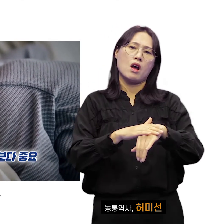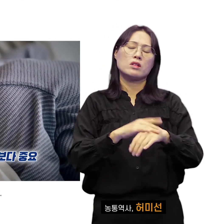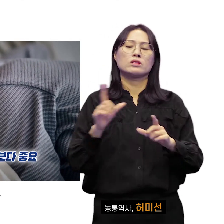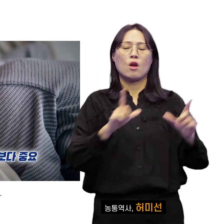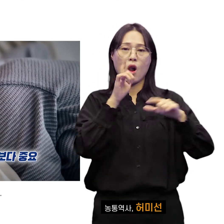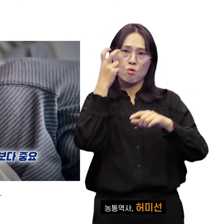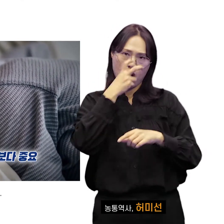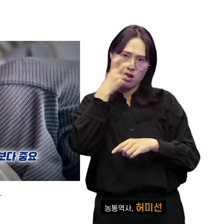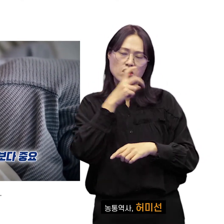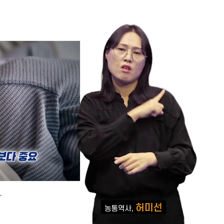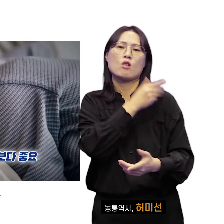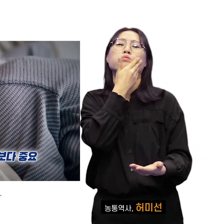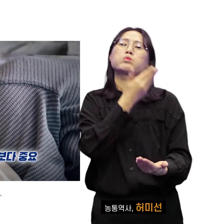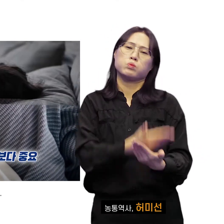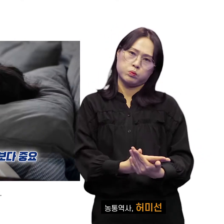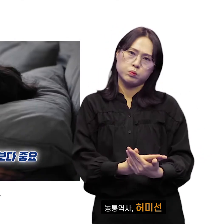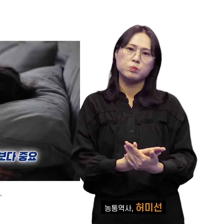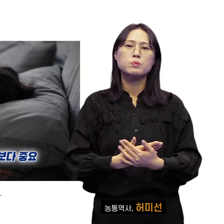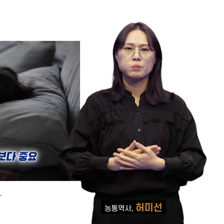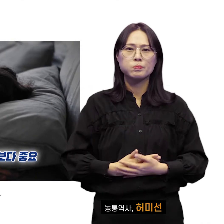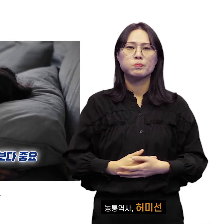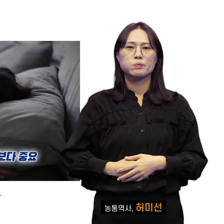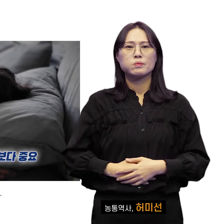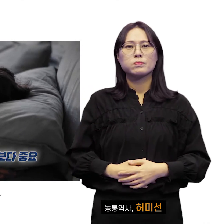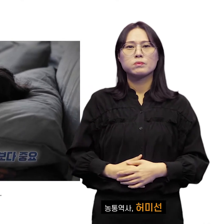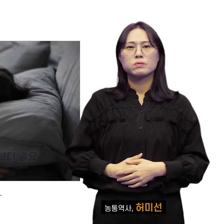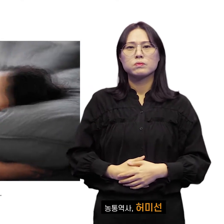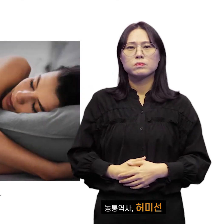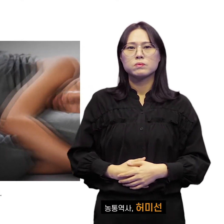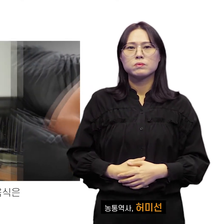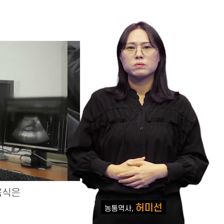속 관리가 무엇보다 중요합니다.